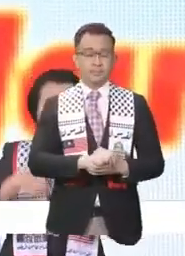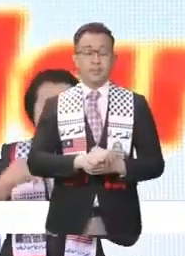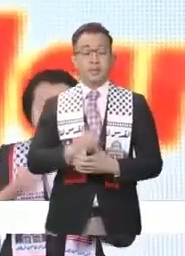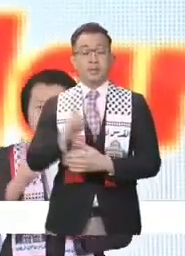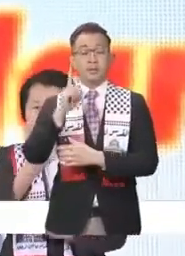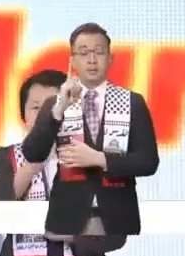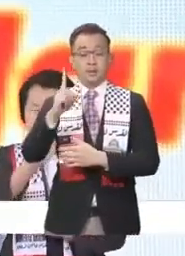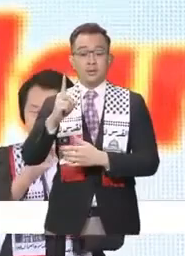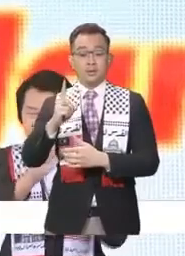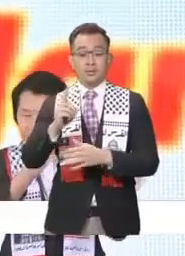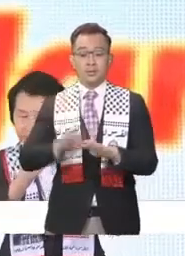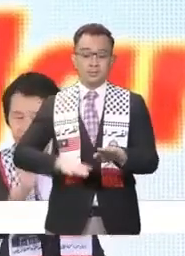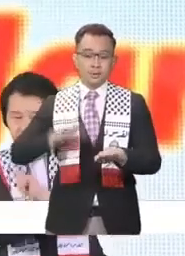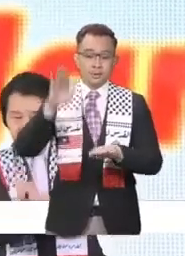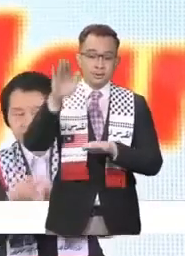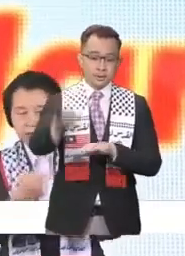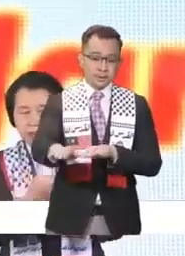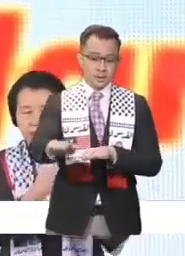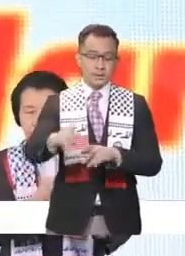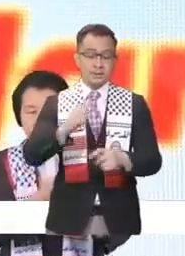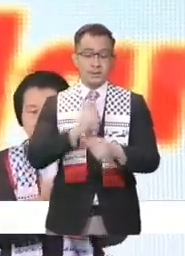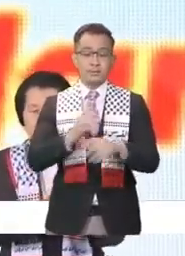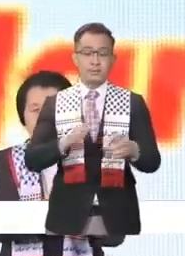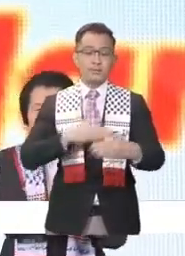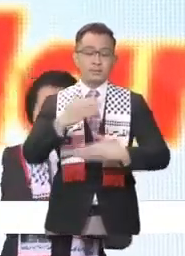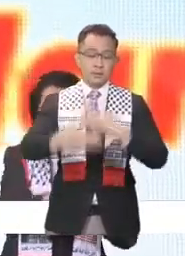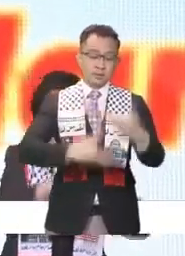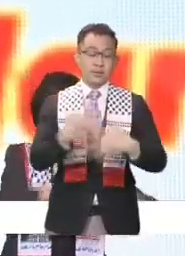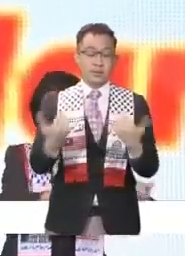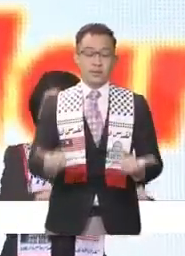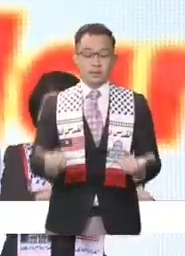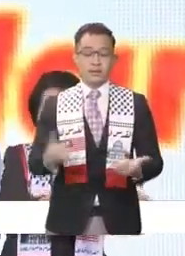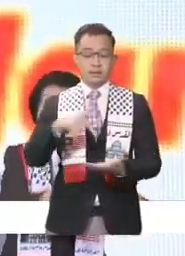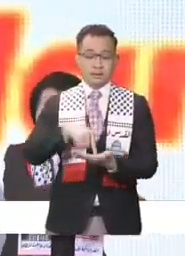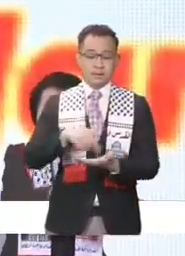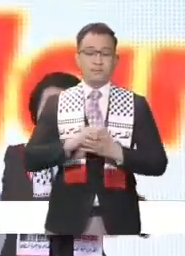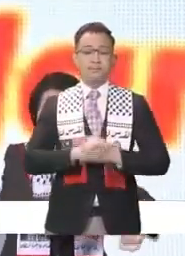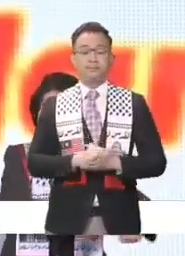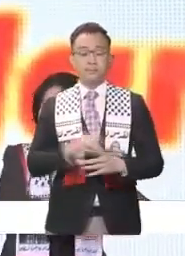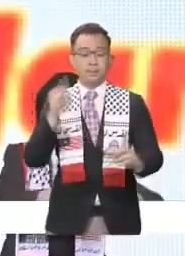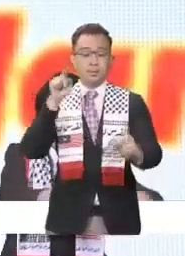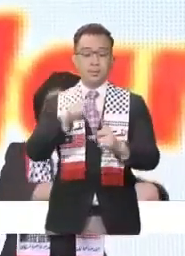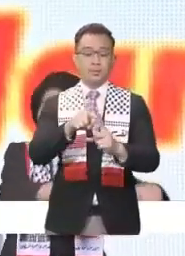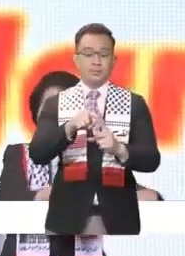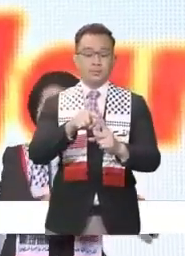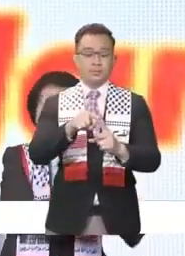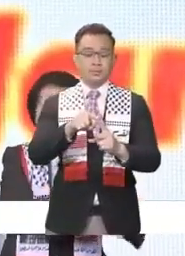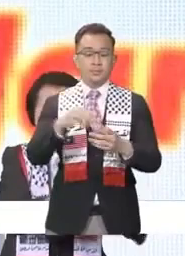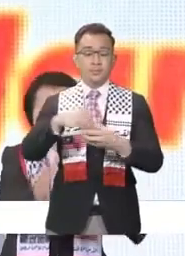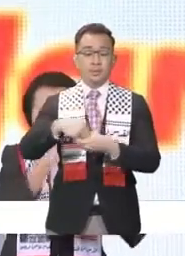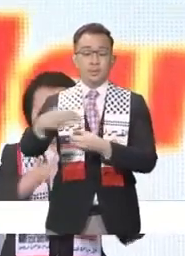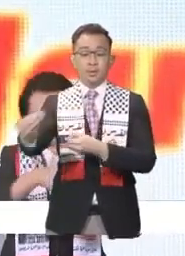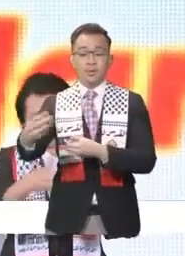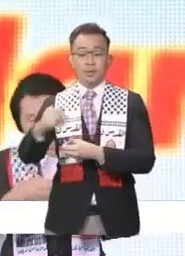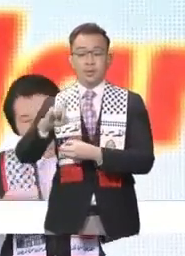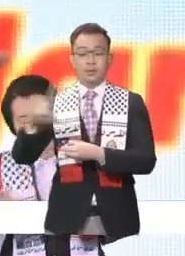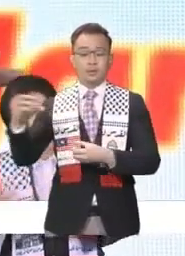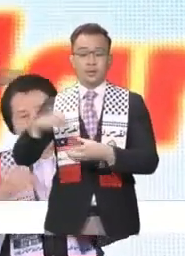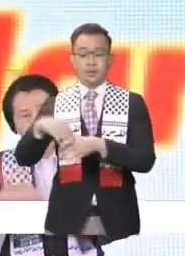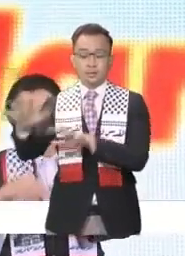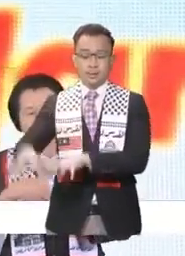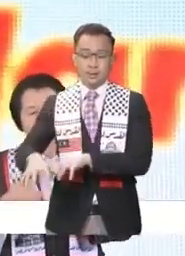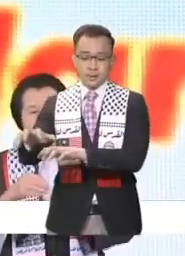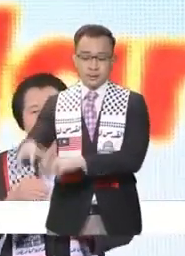satu anjakan daripada yang teruskan yang sekarang ini kepada pengeluaran hasil